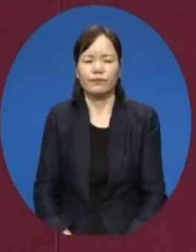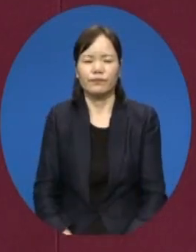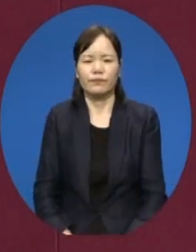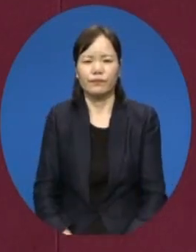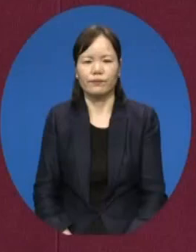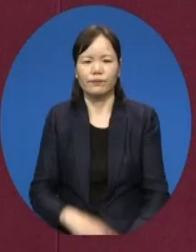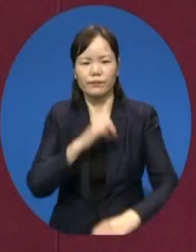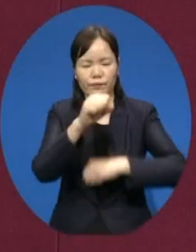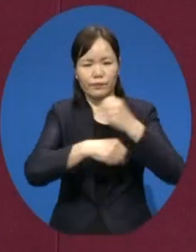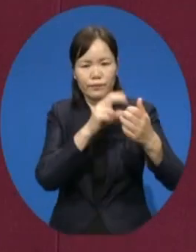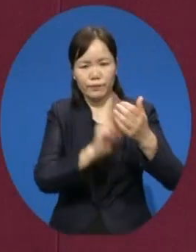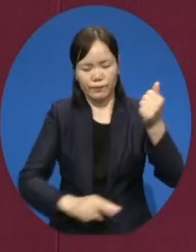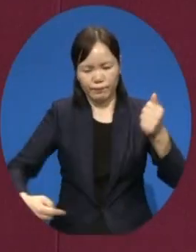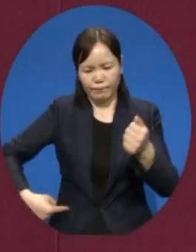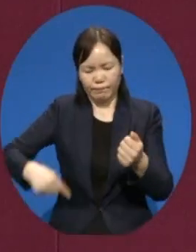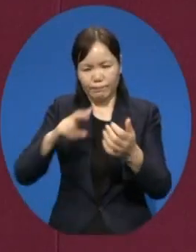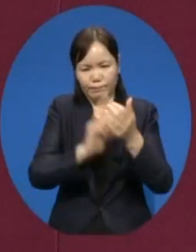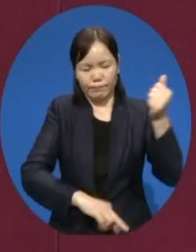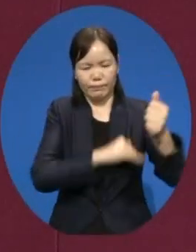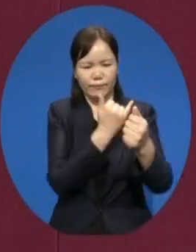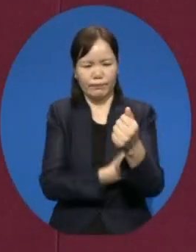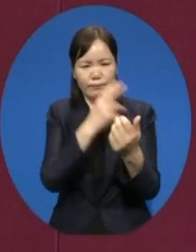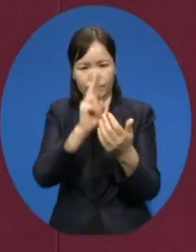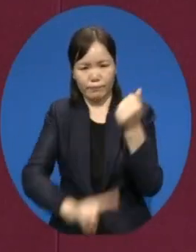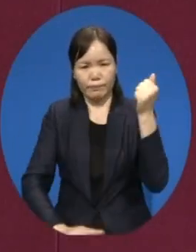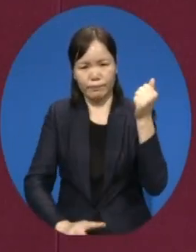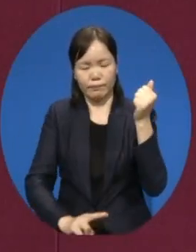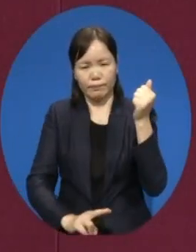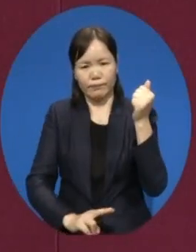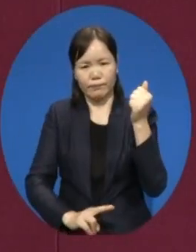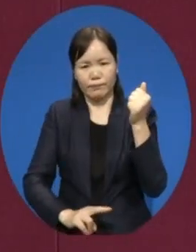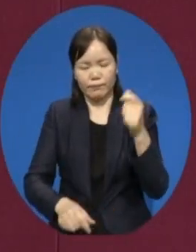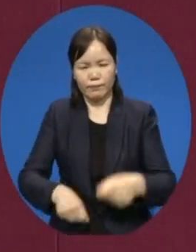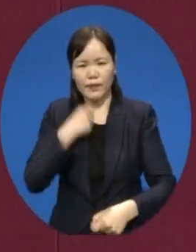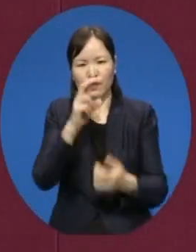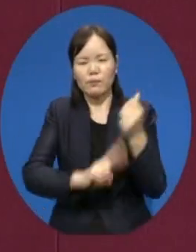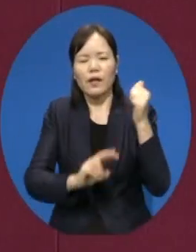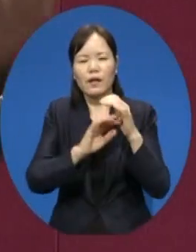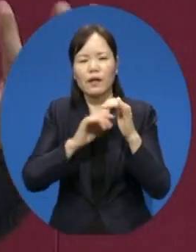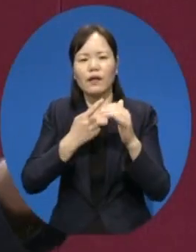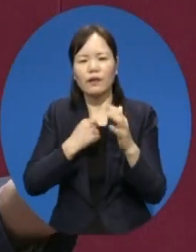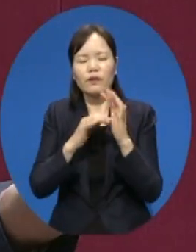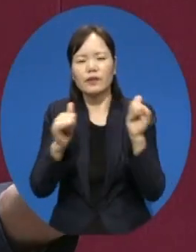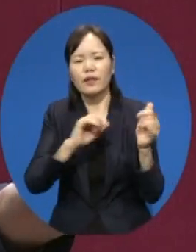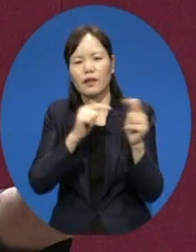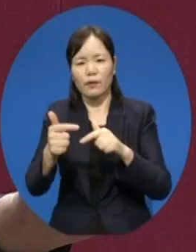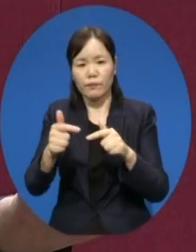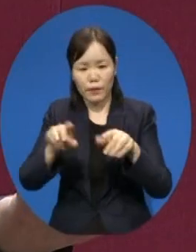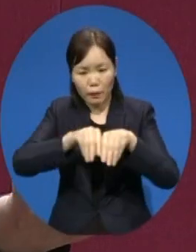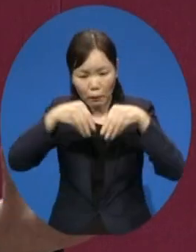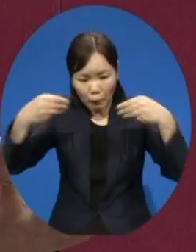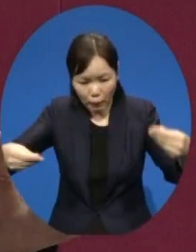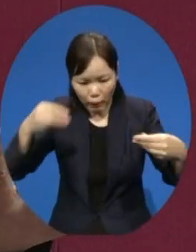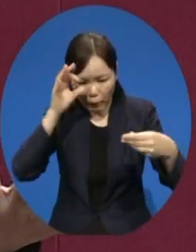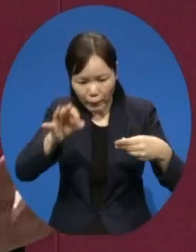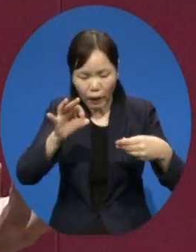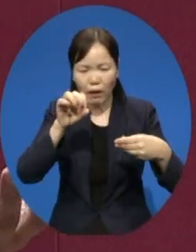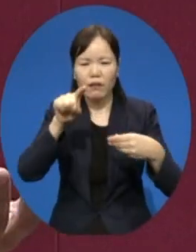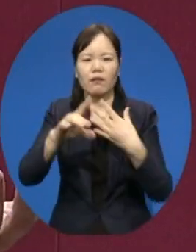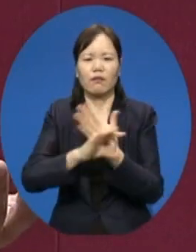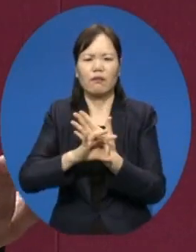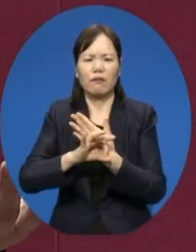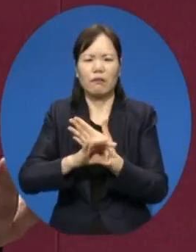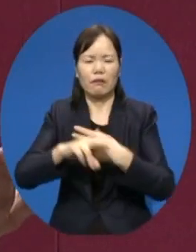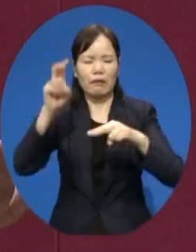민주를 팔고 양심을 팔고 인권을 팔고 정의를 팔던 사람들 막상 뚜껑을 열고 그 민낯을 보니